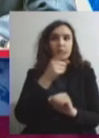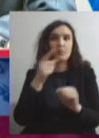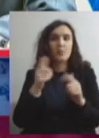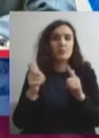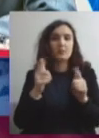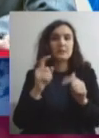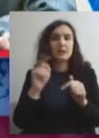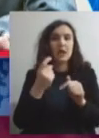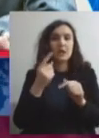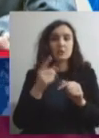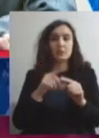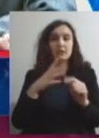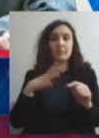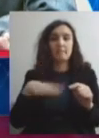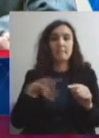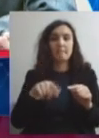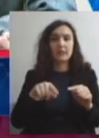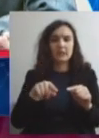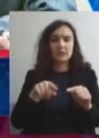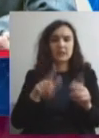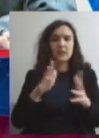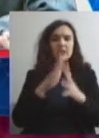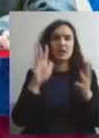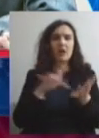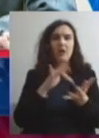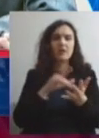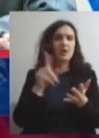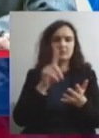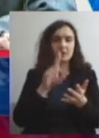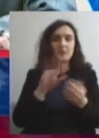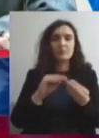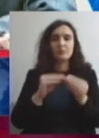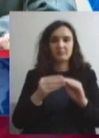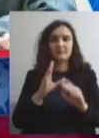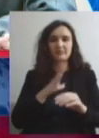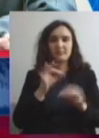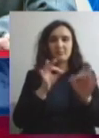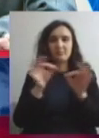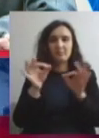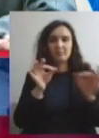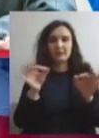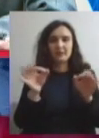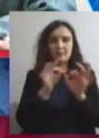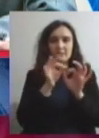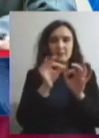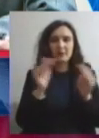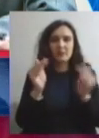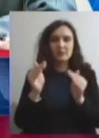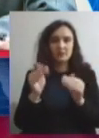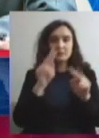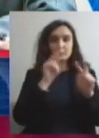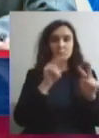რომ თბილისისგან და დიდი ქალაქებისგან განსხვავებით გარკვეული ხარვეზები და ჩავარდნები იყო რამდენიმე რეგიონში. მონიტორინგის შემდეგ,